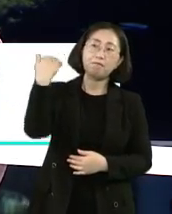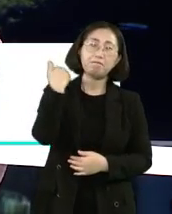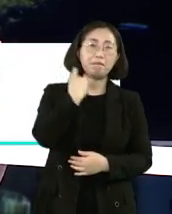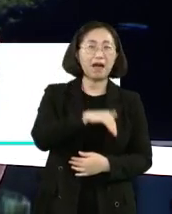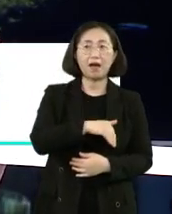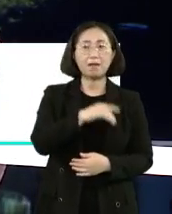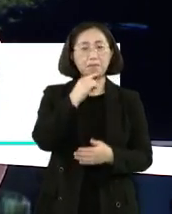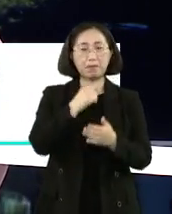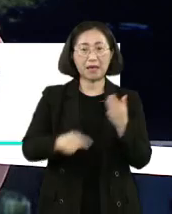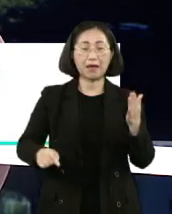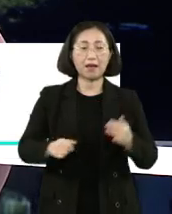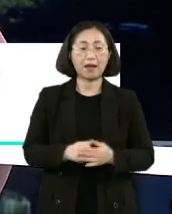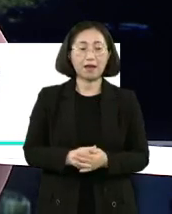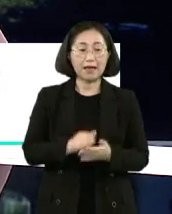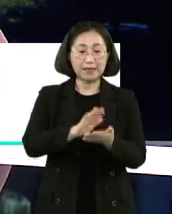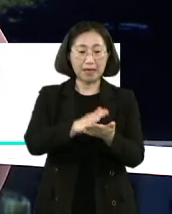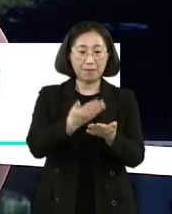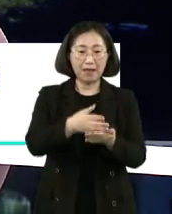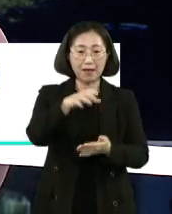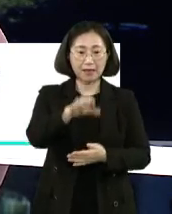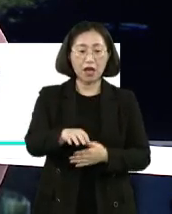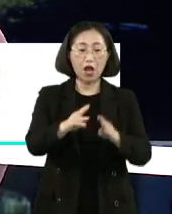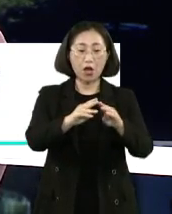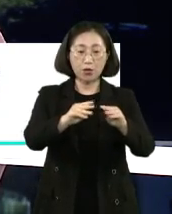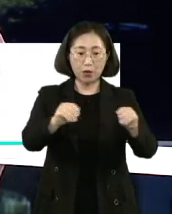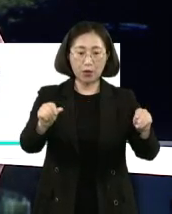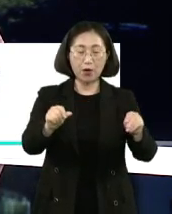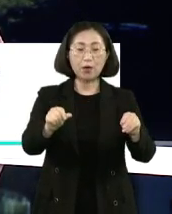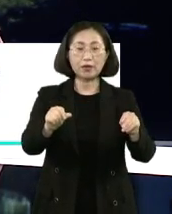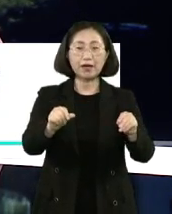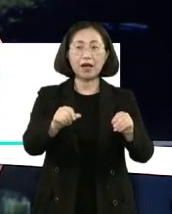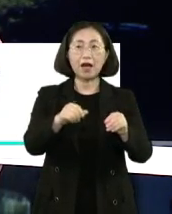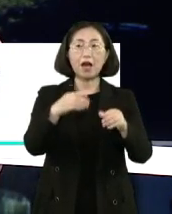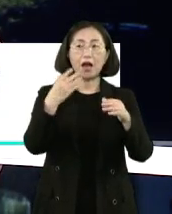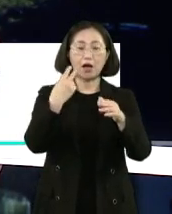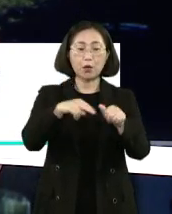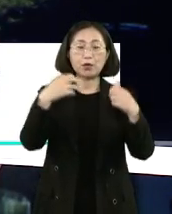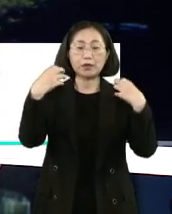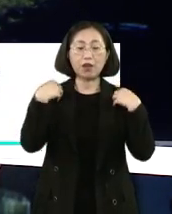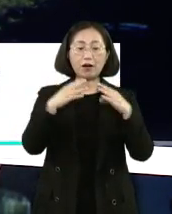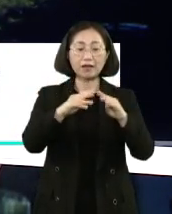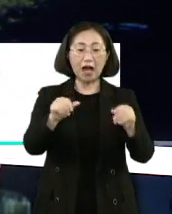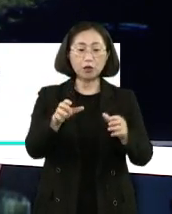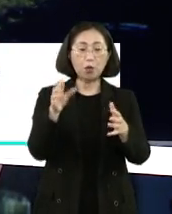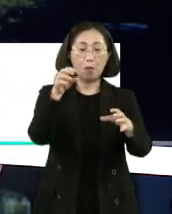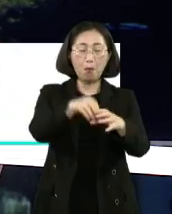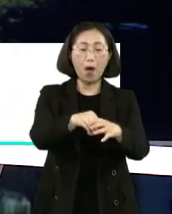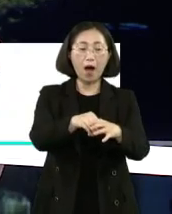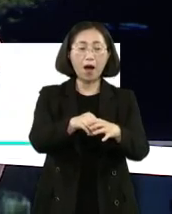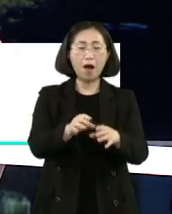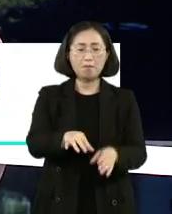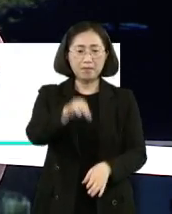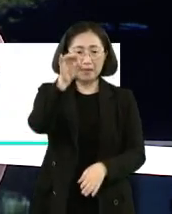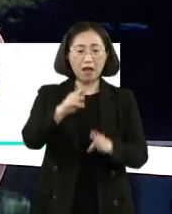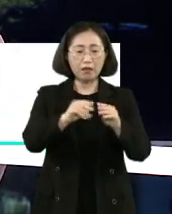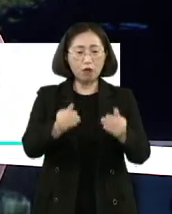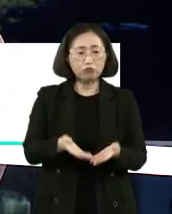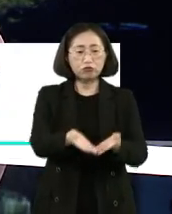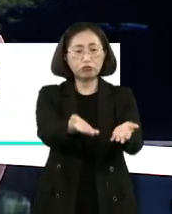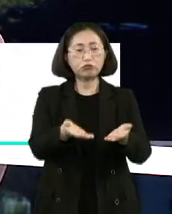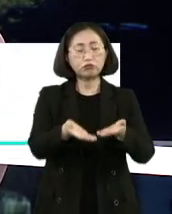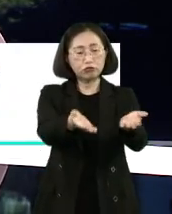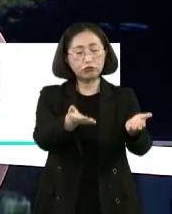막대한 피해인데요. 재개발지에는 교육청 땅도 포함됐는데 비싼 땅을 넘겨주면서 대응이 미흡한 교육청의